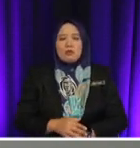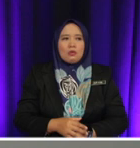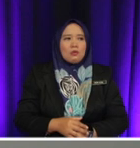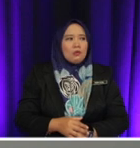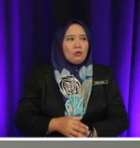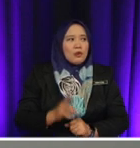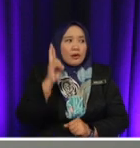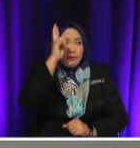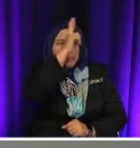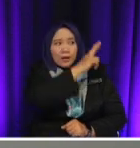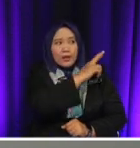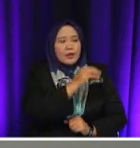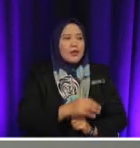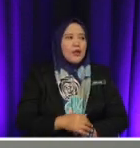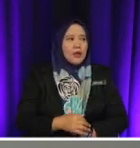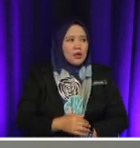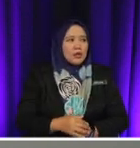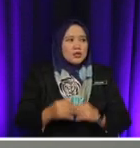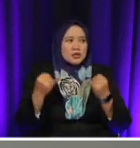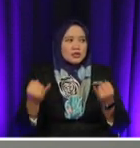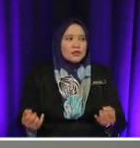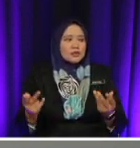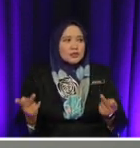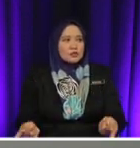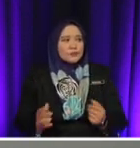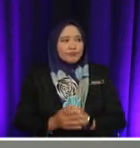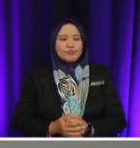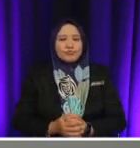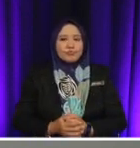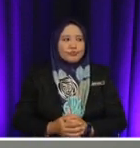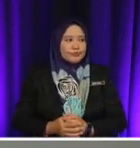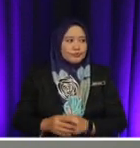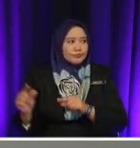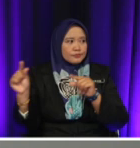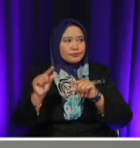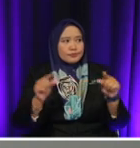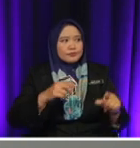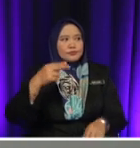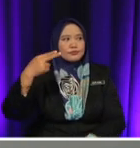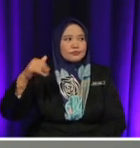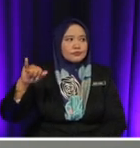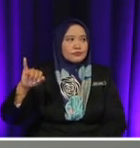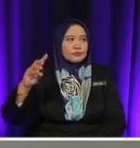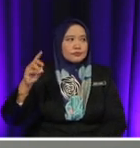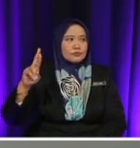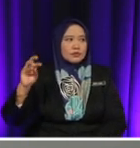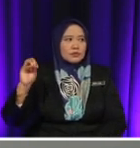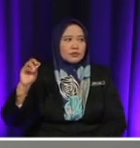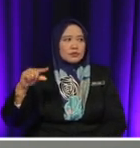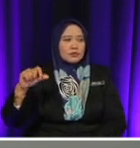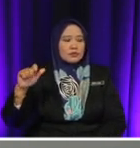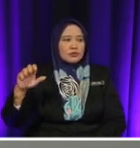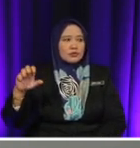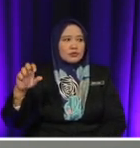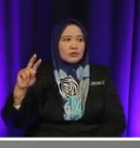yang ke-16 okey di sini kalaulah Ria rasa pada minit yang ke-16 tu apa akan jadi agaknya